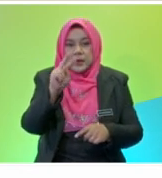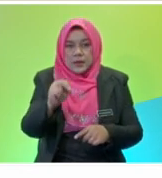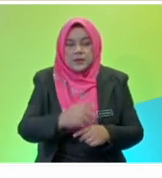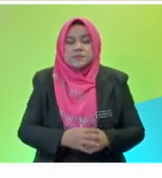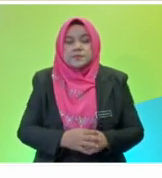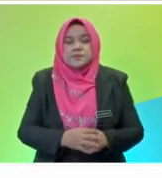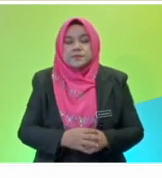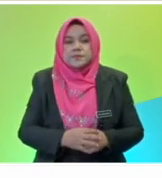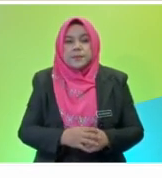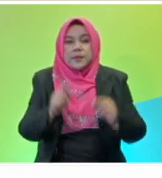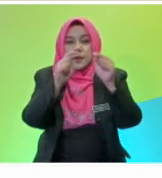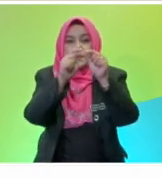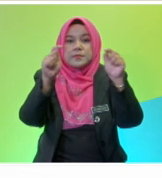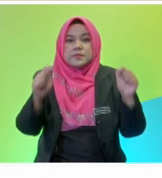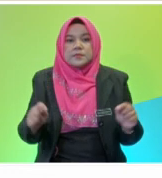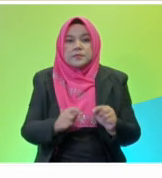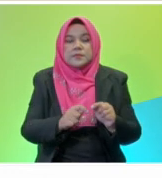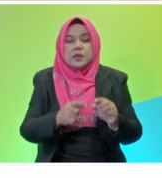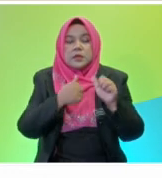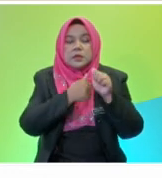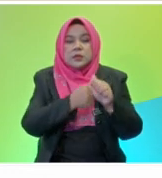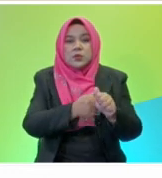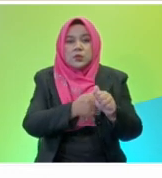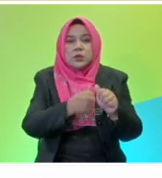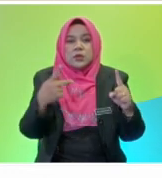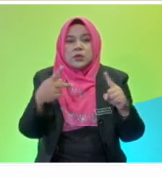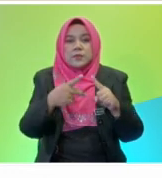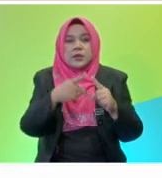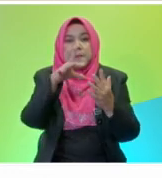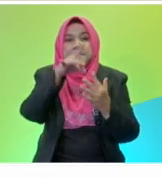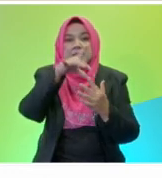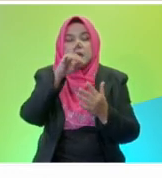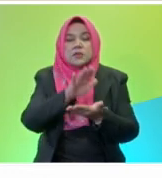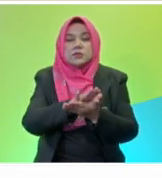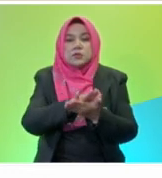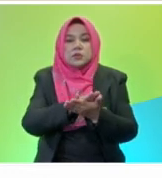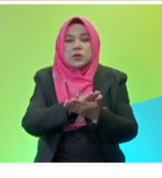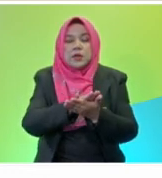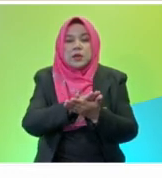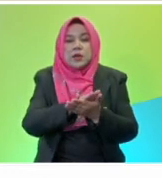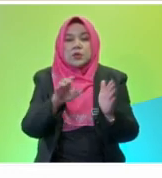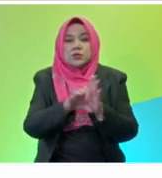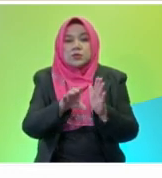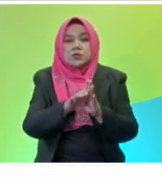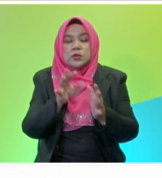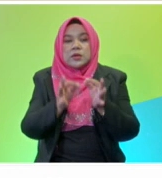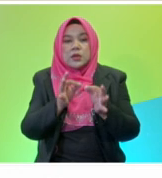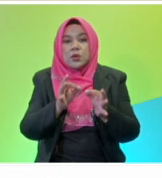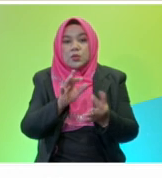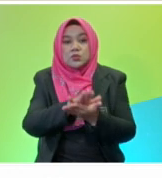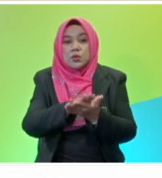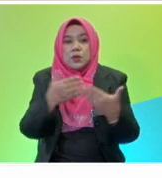apa dia punya petak Serani bergantung kepada pilihan sekolah Kalau sekolah yang ada angklung